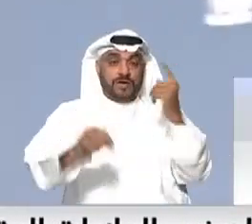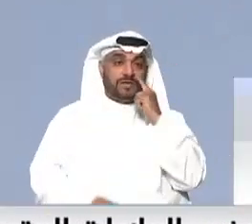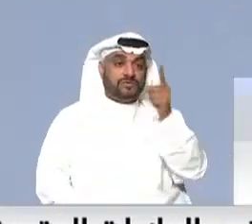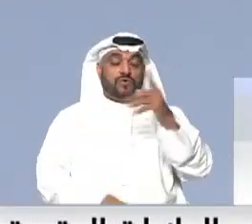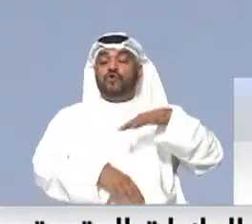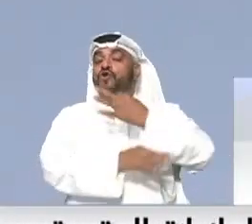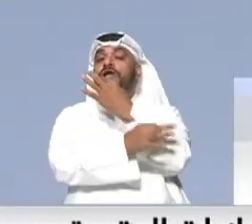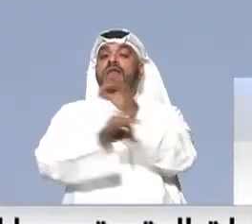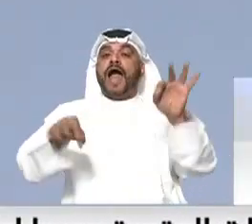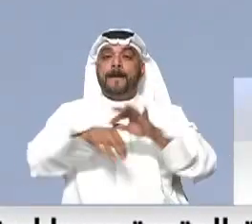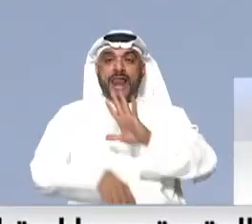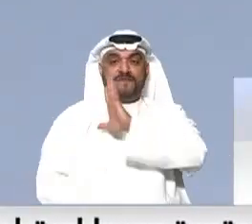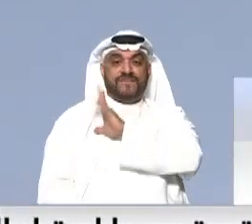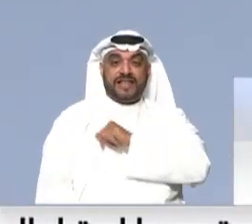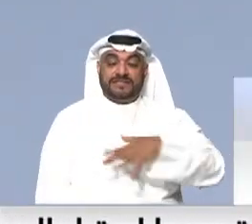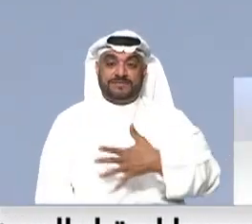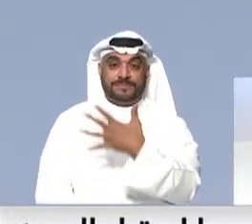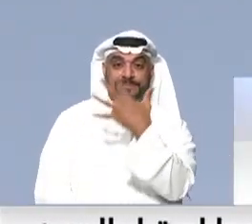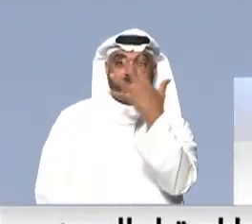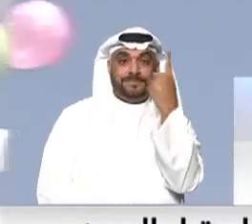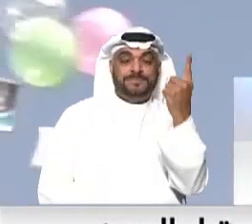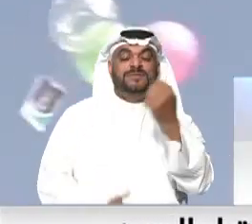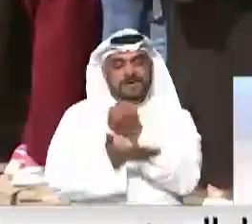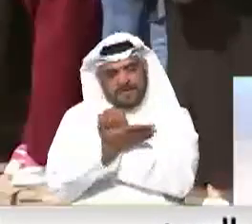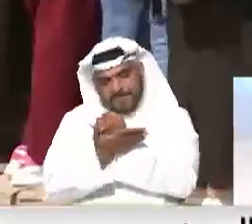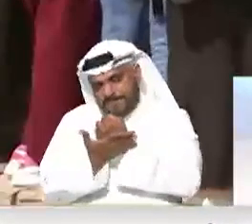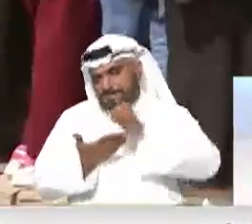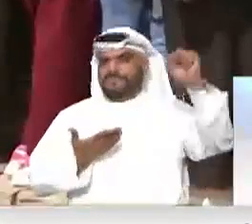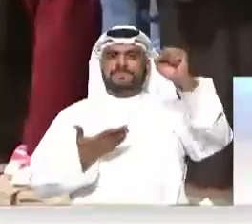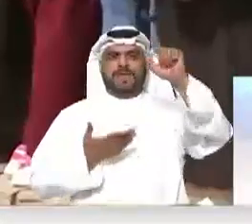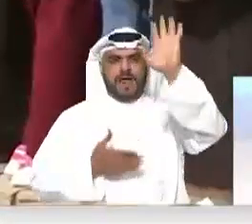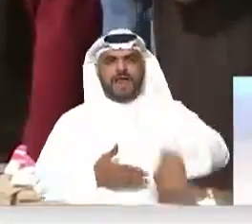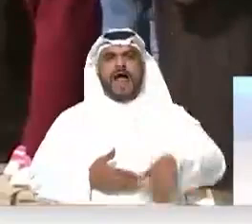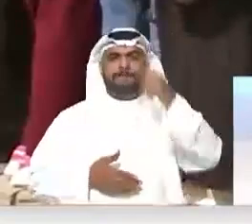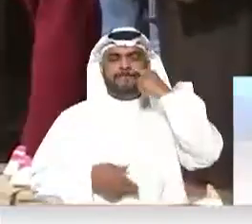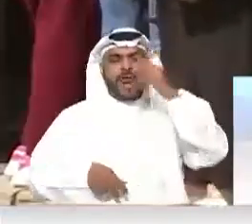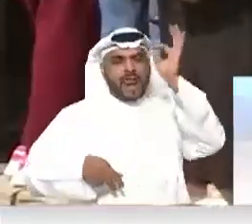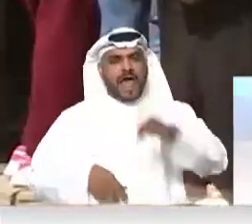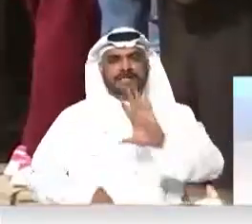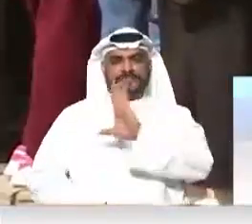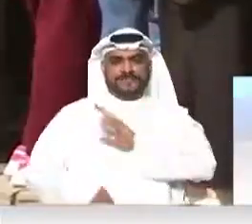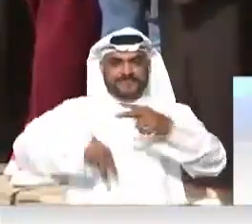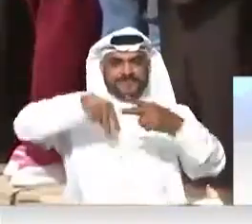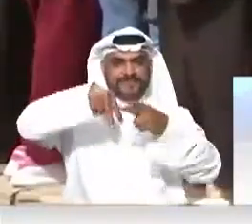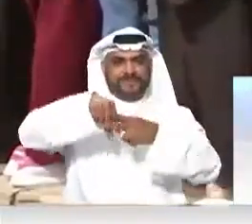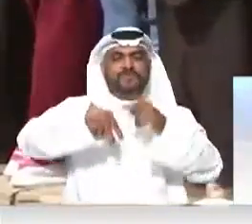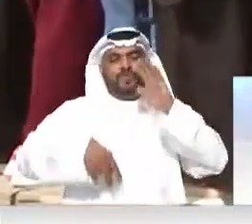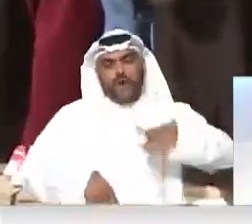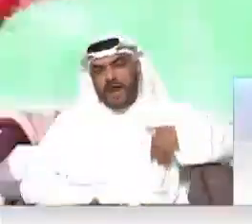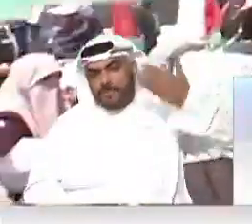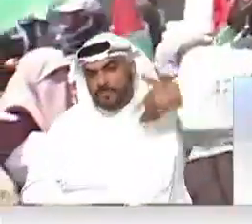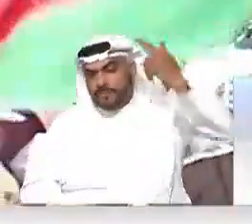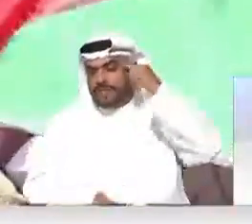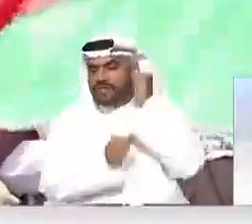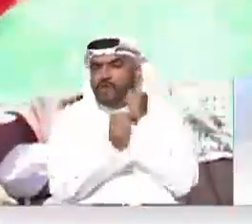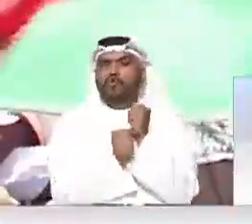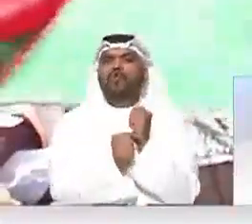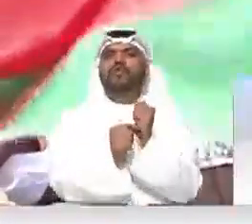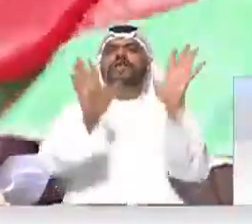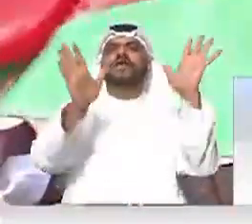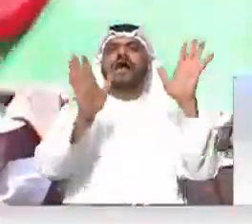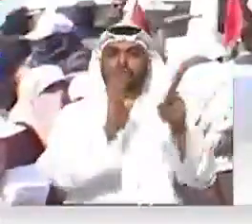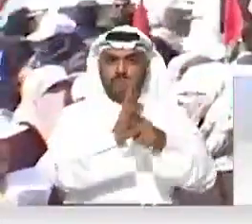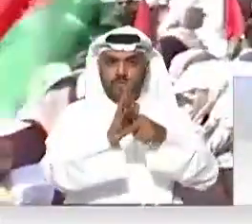ليتوحد الكل الفلسطيني من أجل دحر الاحتلال وإزالة الاستيطان ونيل الحرية والاستقلال